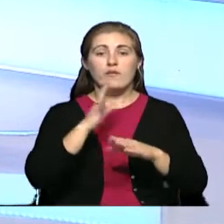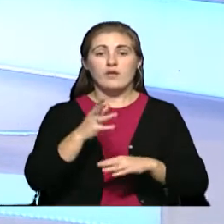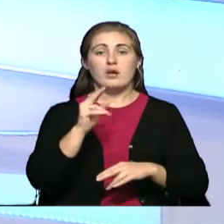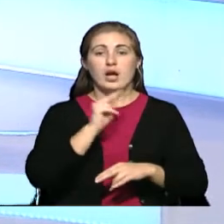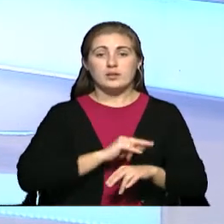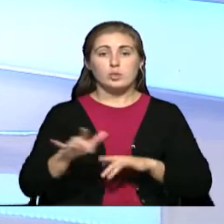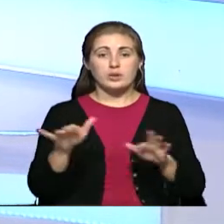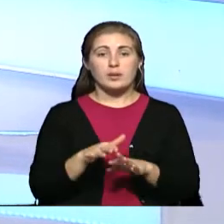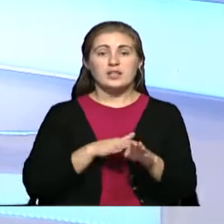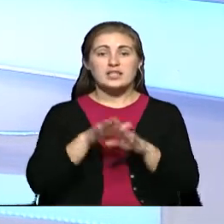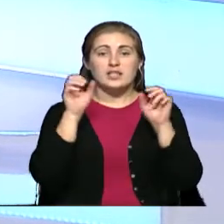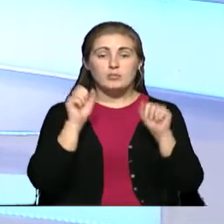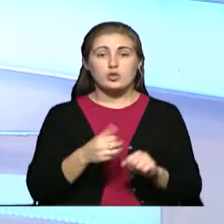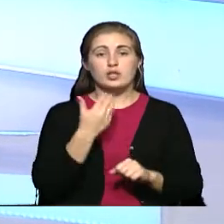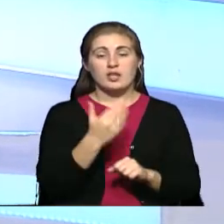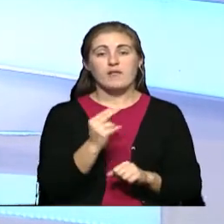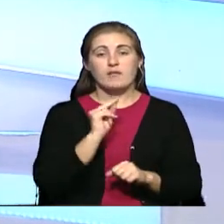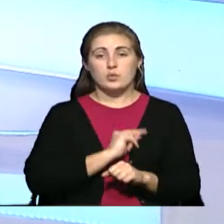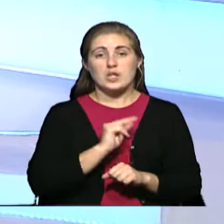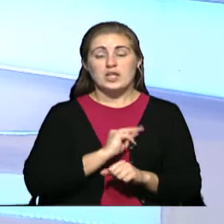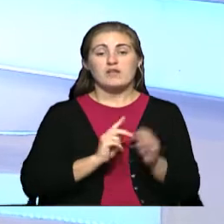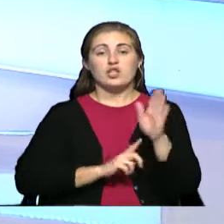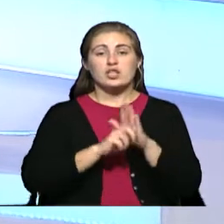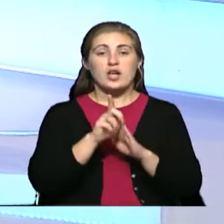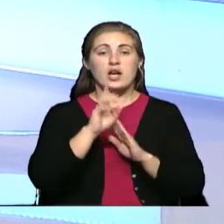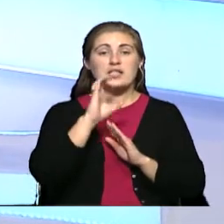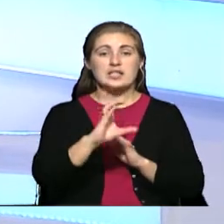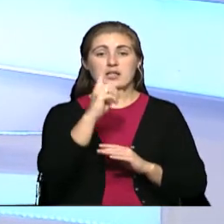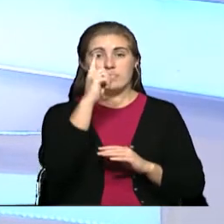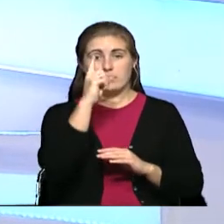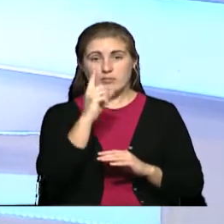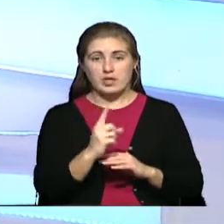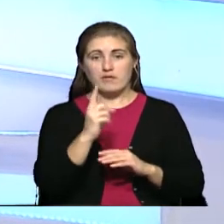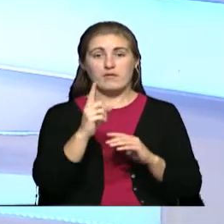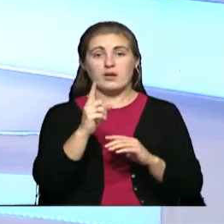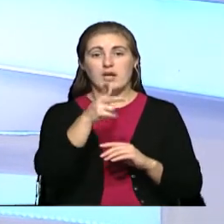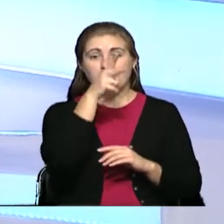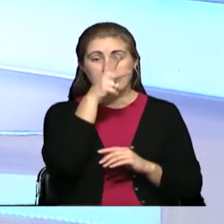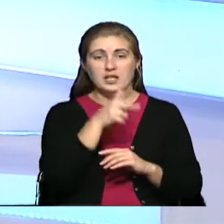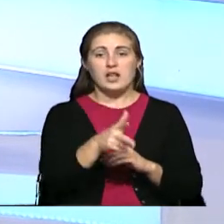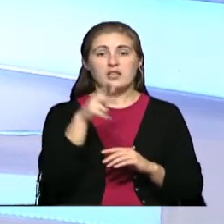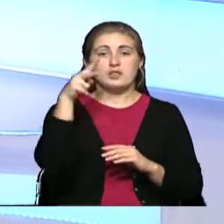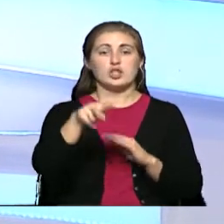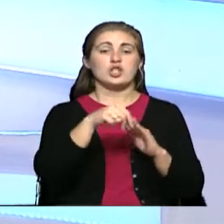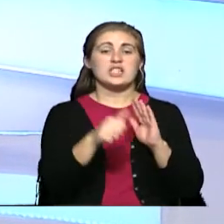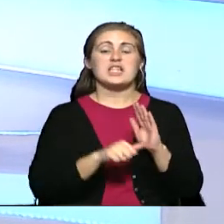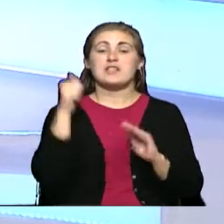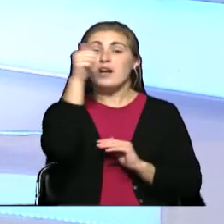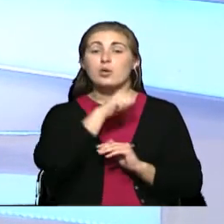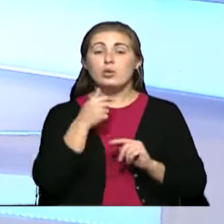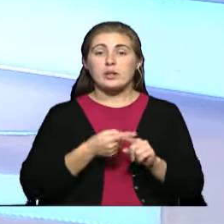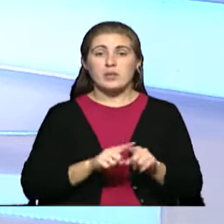эксплуатацию, полноценно сможет оно функционировать только начиная с первого квартала 2016 года. Потому